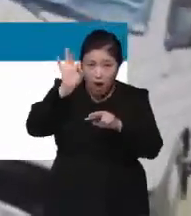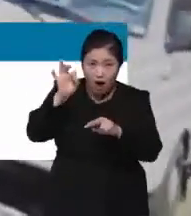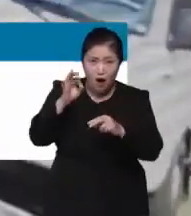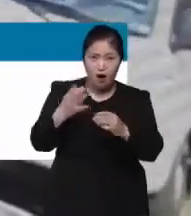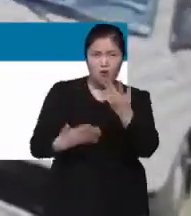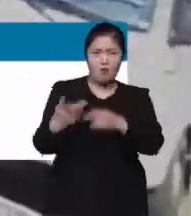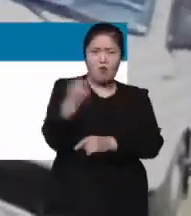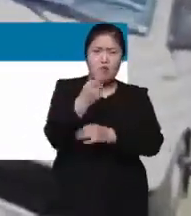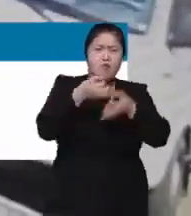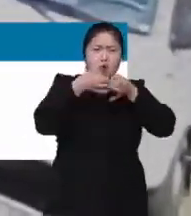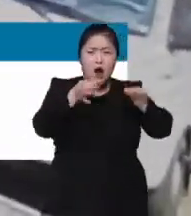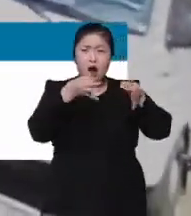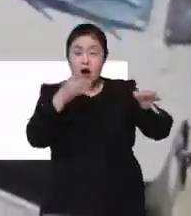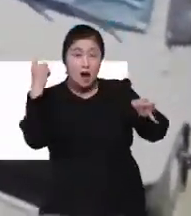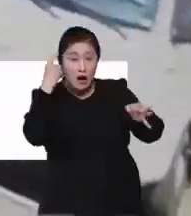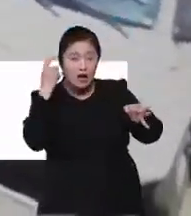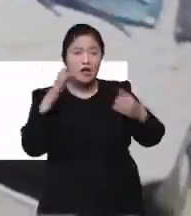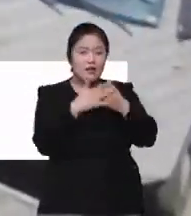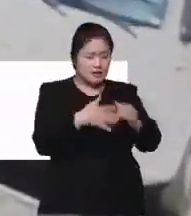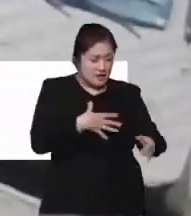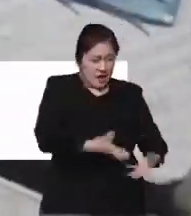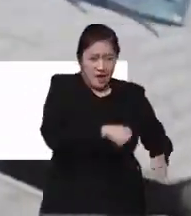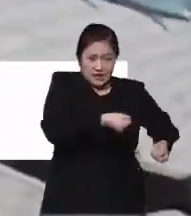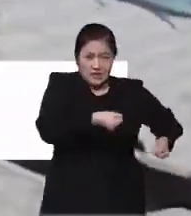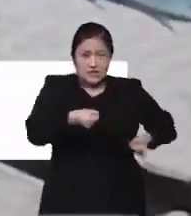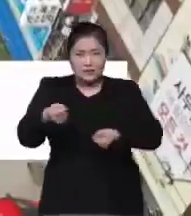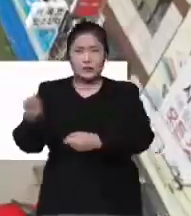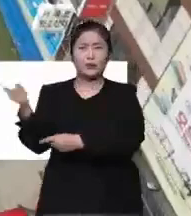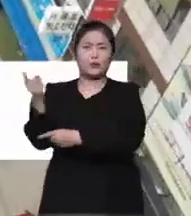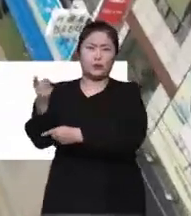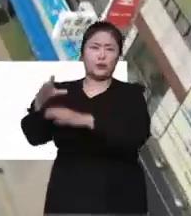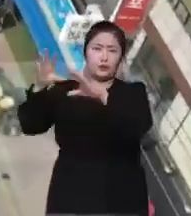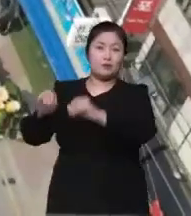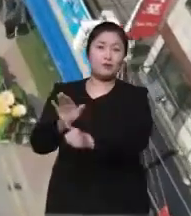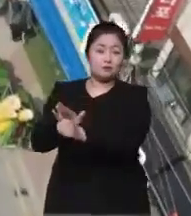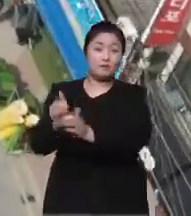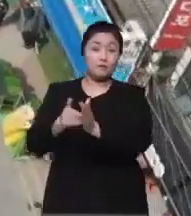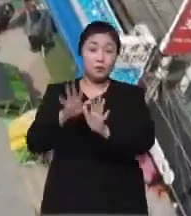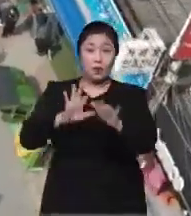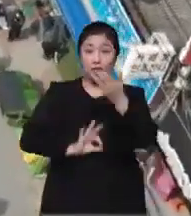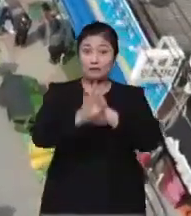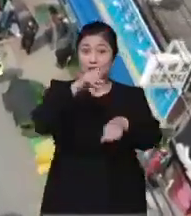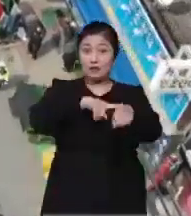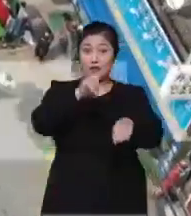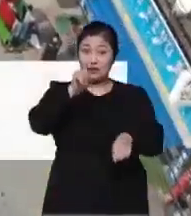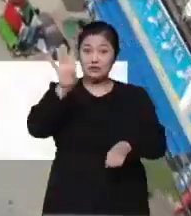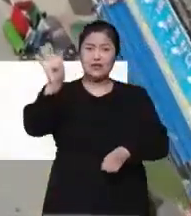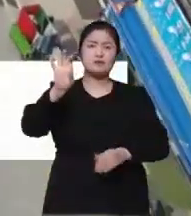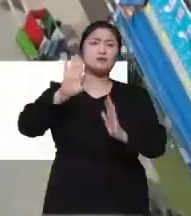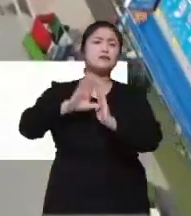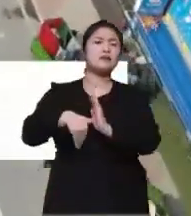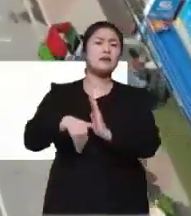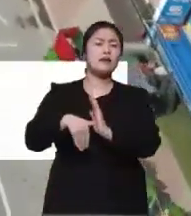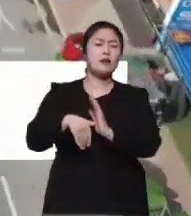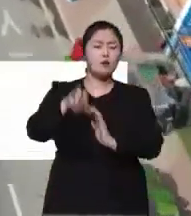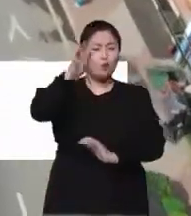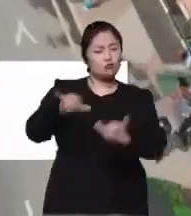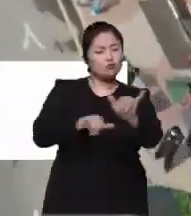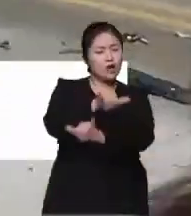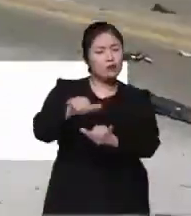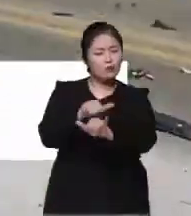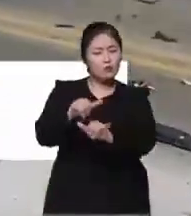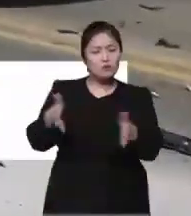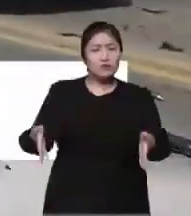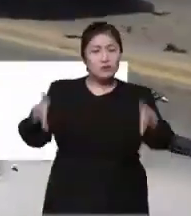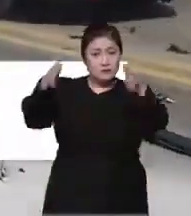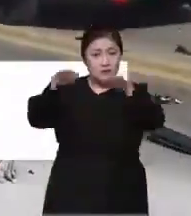갑자기 소화기를 외치더라고요. 그래서 가게에 있는 소화기를 들고 갔더니 오늘 오전 11시 40분쯤 광주